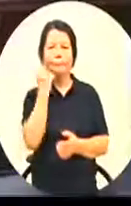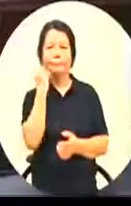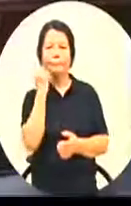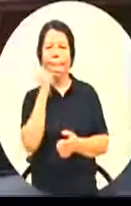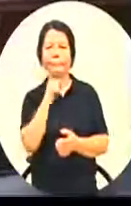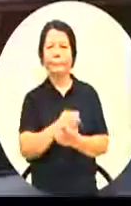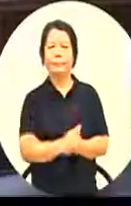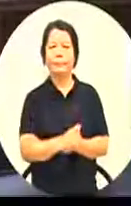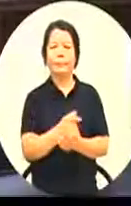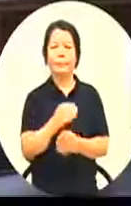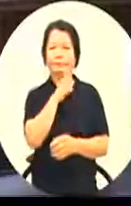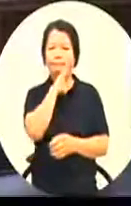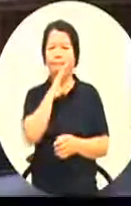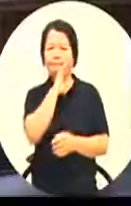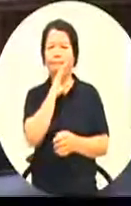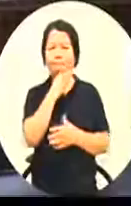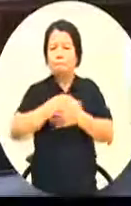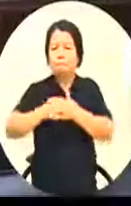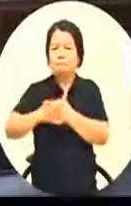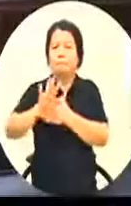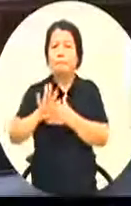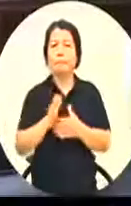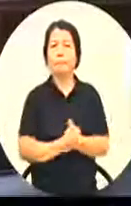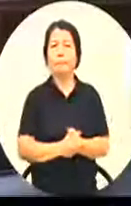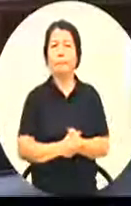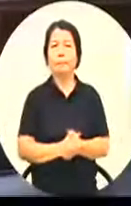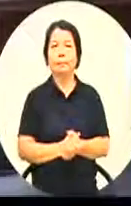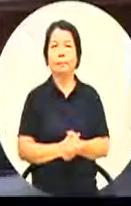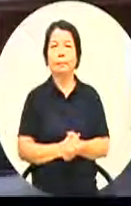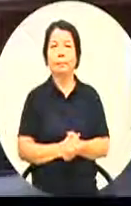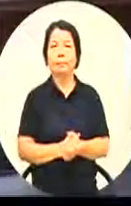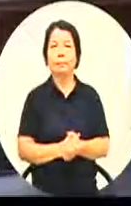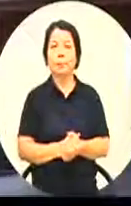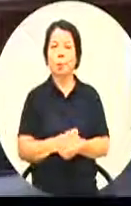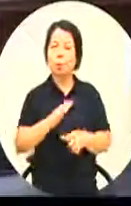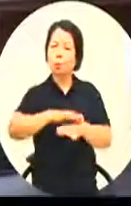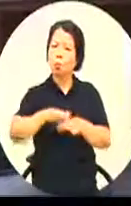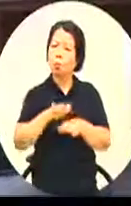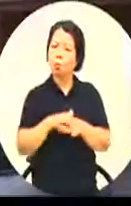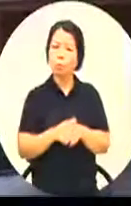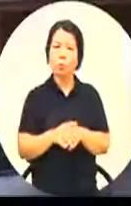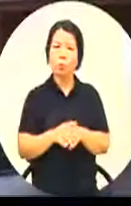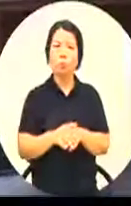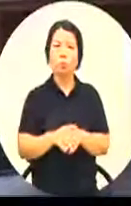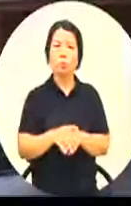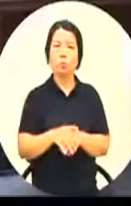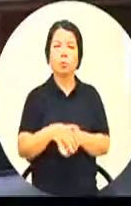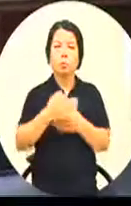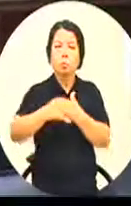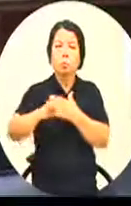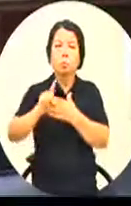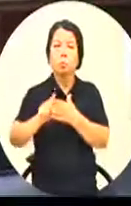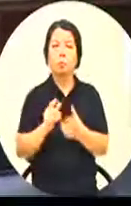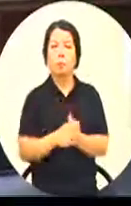或者是会有弊端呢？我没有说我作假太严重，就是会发生这种问题， 那难道没有一